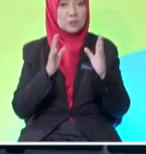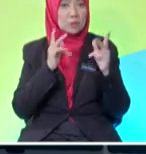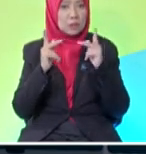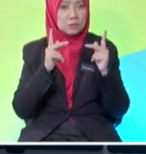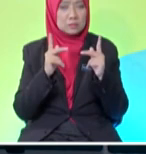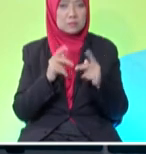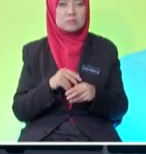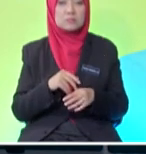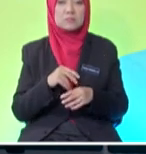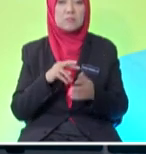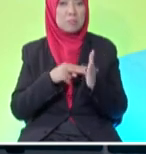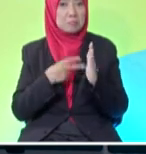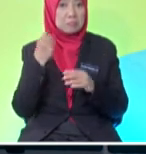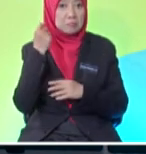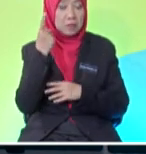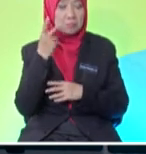belajar